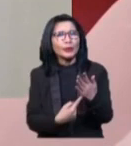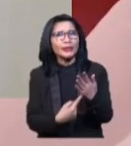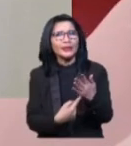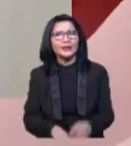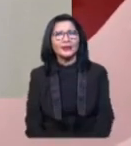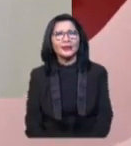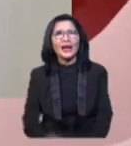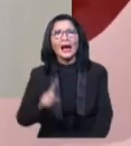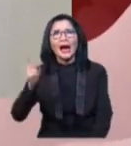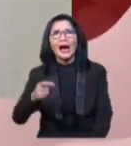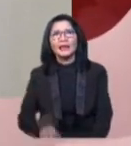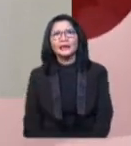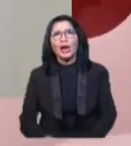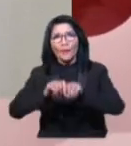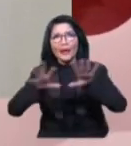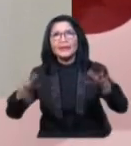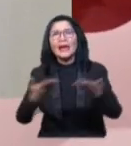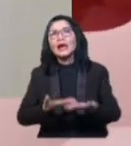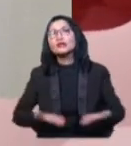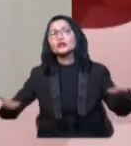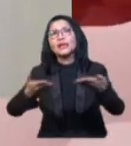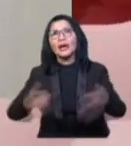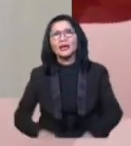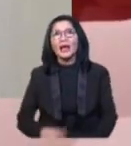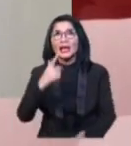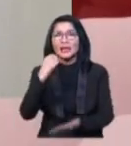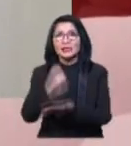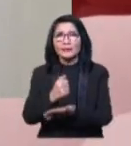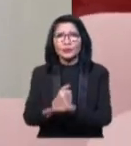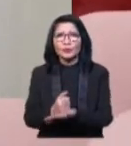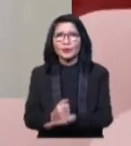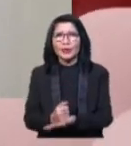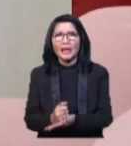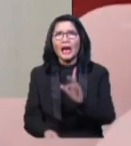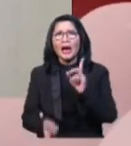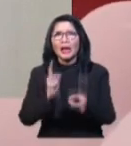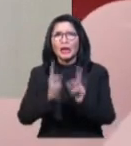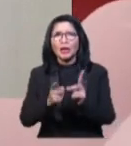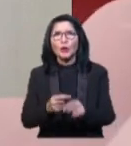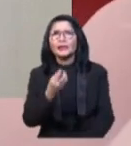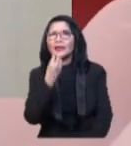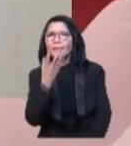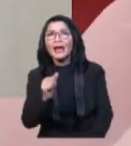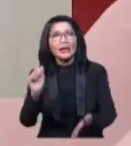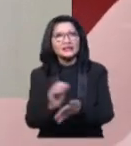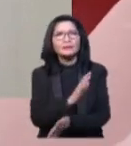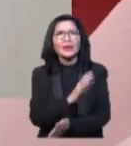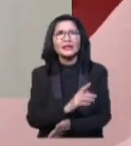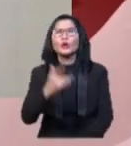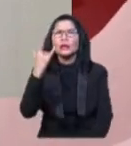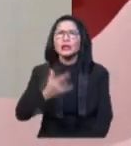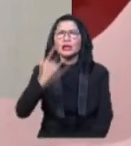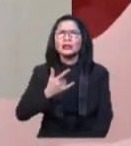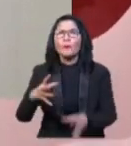ada media sosial. Jadi sebenarnya kalau kita bahas tentang peluang itu nggak akan